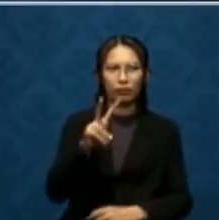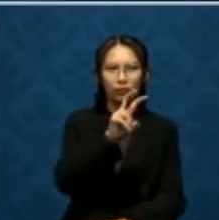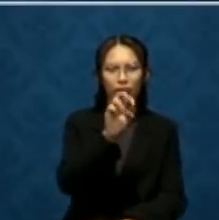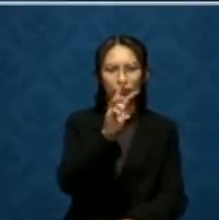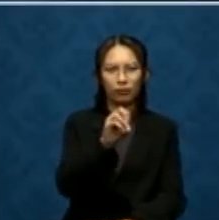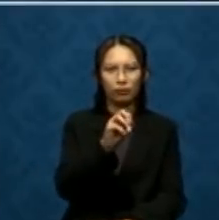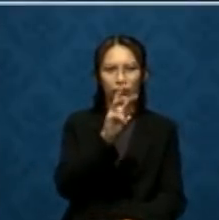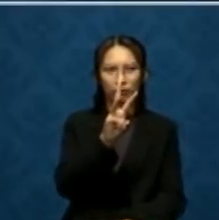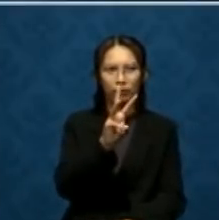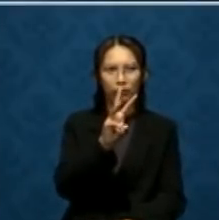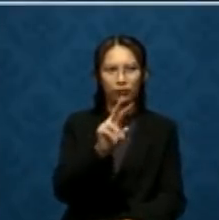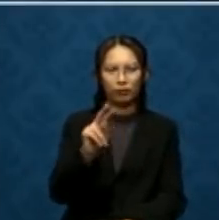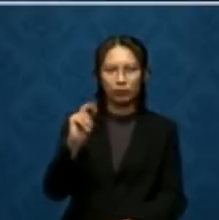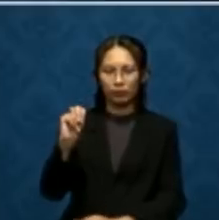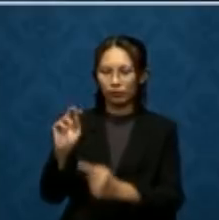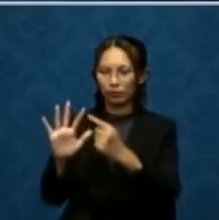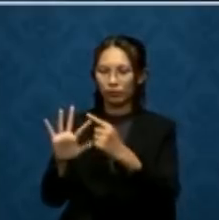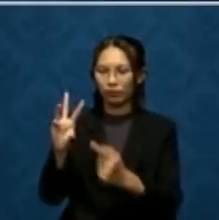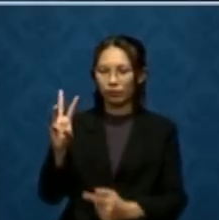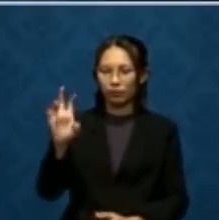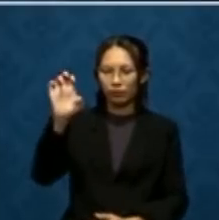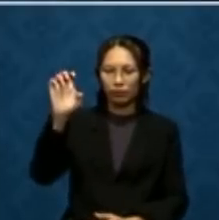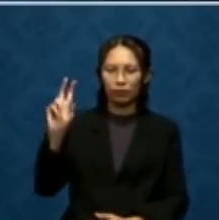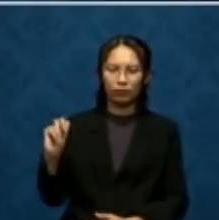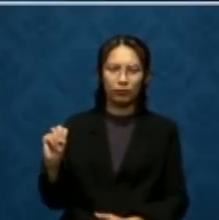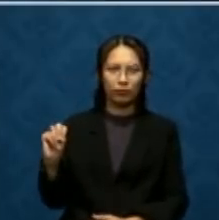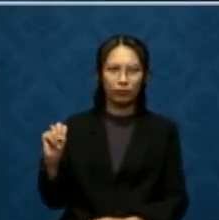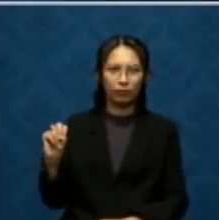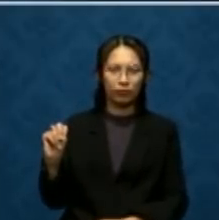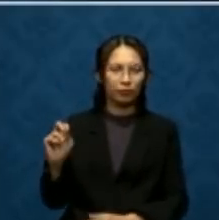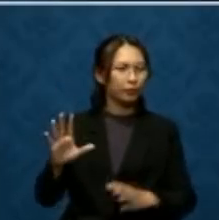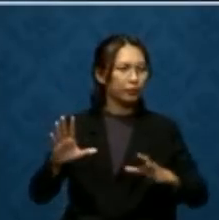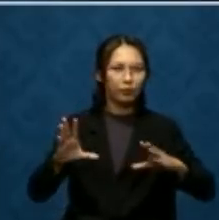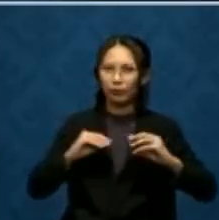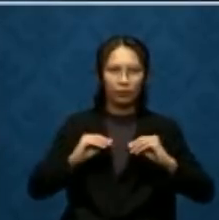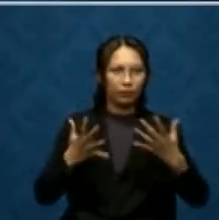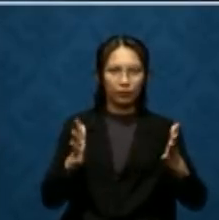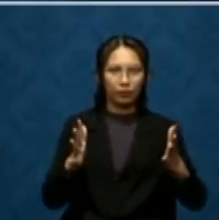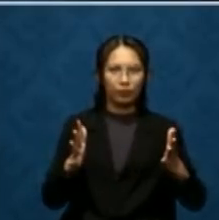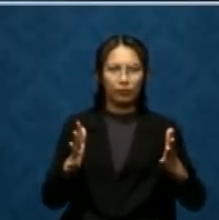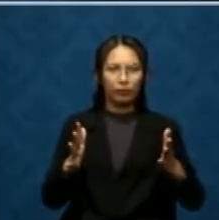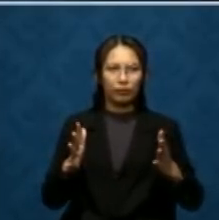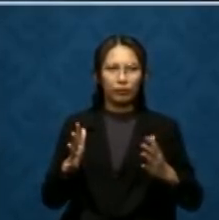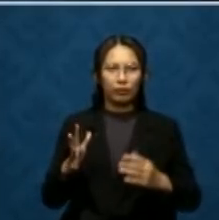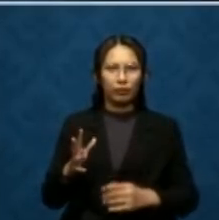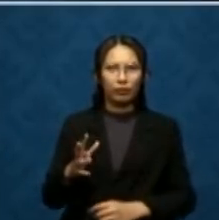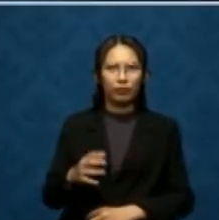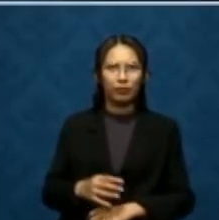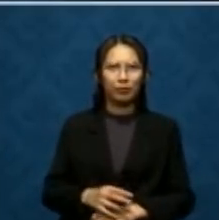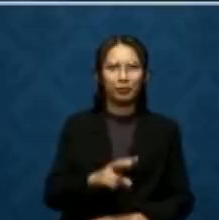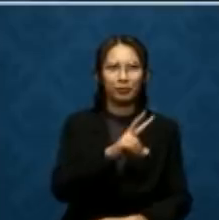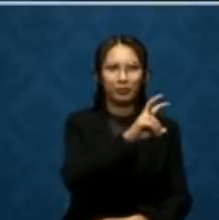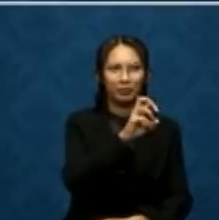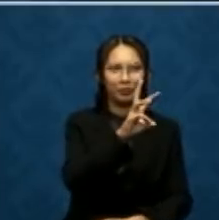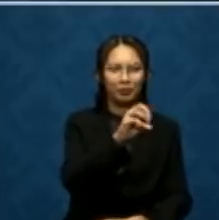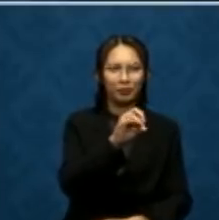เลยแล้วใช้ไม่ได้แล้วจะยังไงผมว่ามีจุดอ่อนที่ต้องปรับอีกเยอะแต่ยังไงเพื่อไทยไม่ล้มเลิกแน่นอนเพราะมันเป็นตัวอัดฉีดที่จะทำ